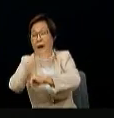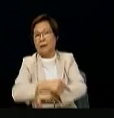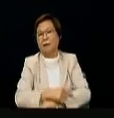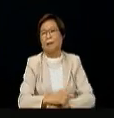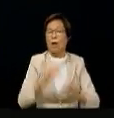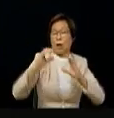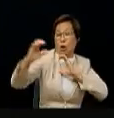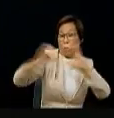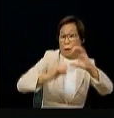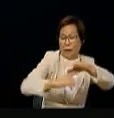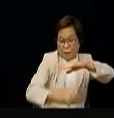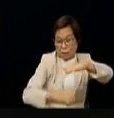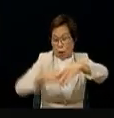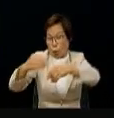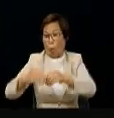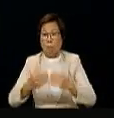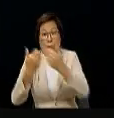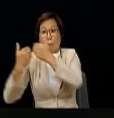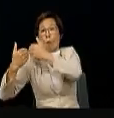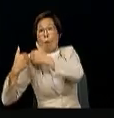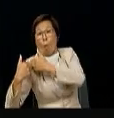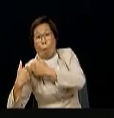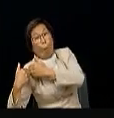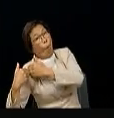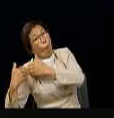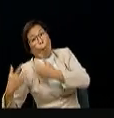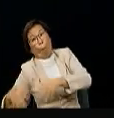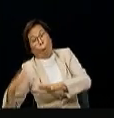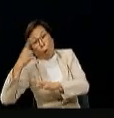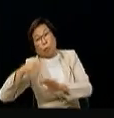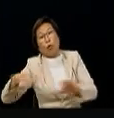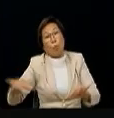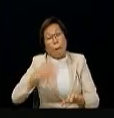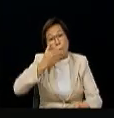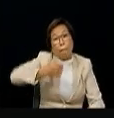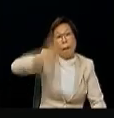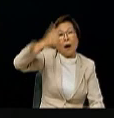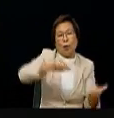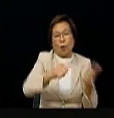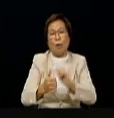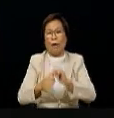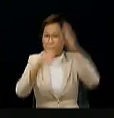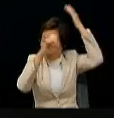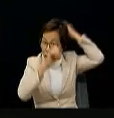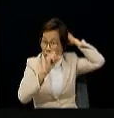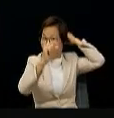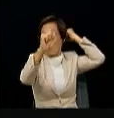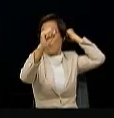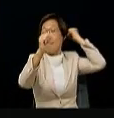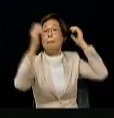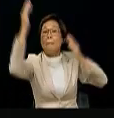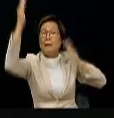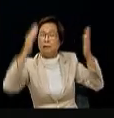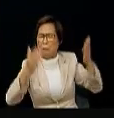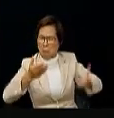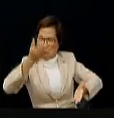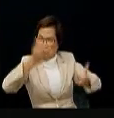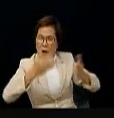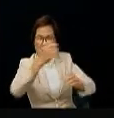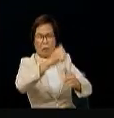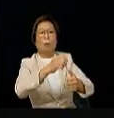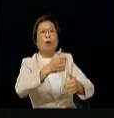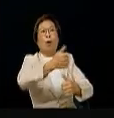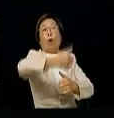Salwa Itu peranannya cukup besar untuk dimainkan oleh sebaik mungkin oleh Duta ketua diplomat Malaysia Mungkin aja